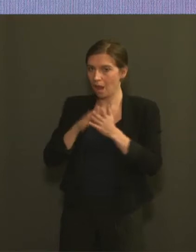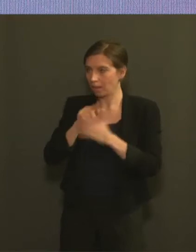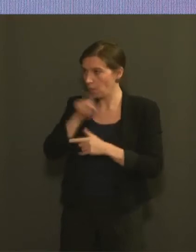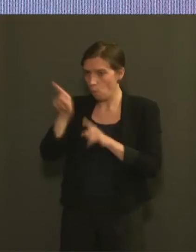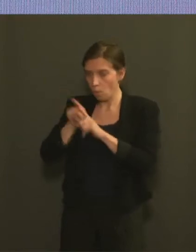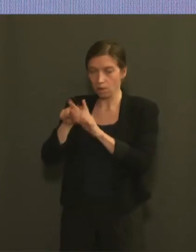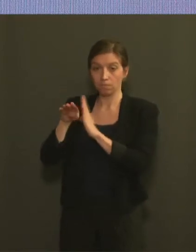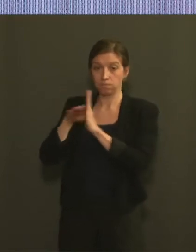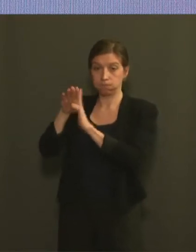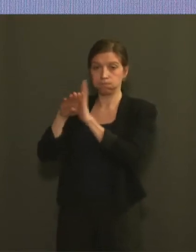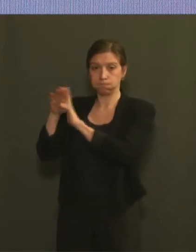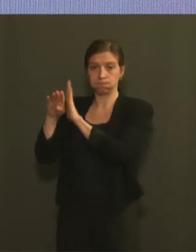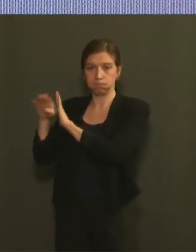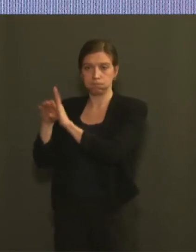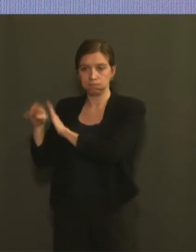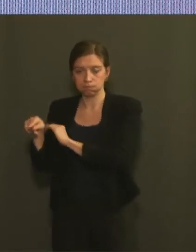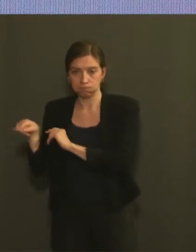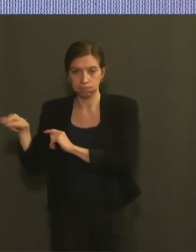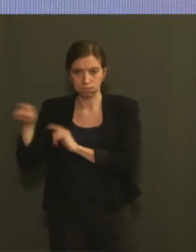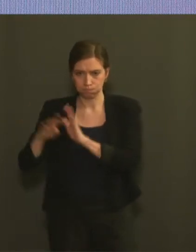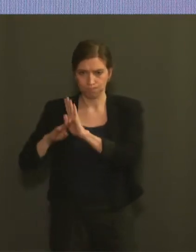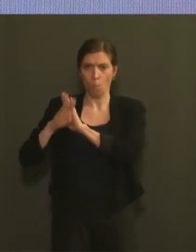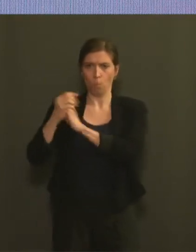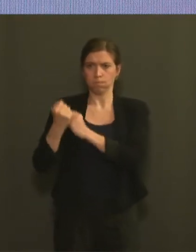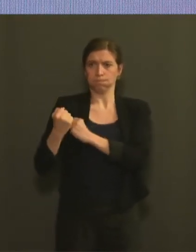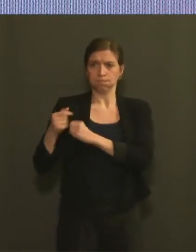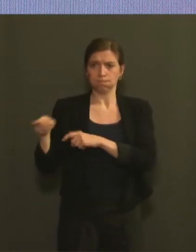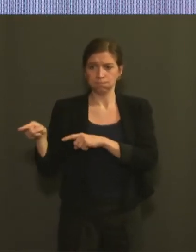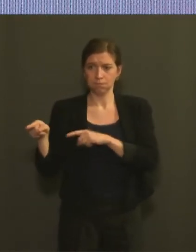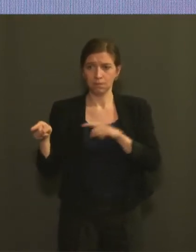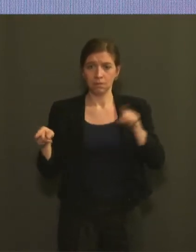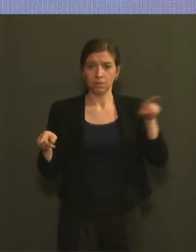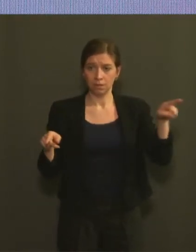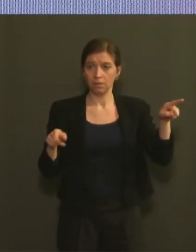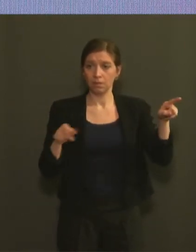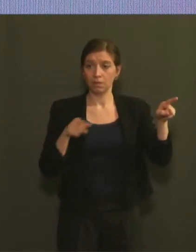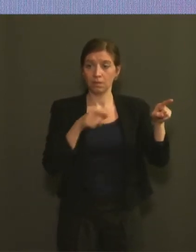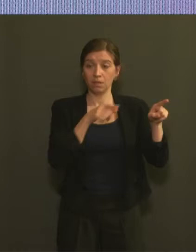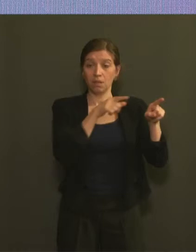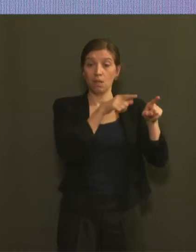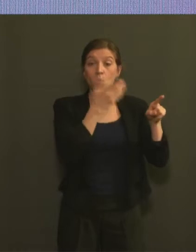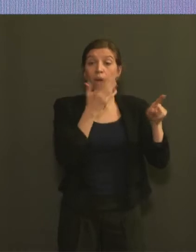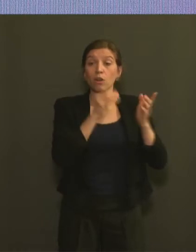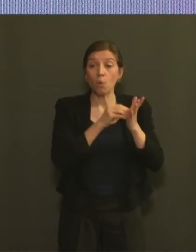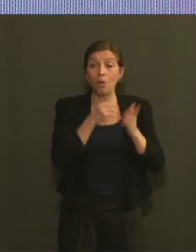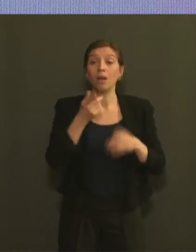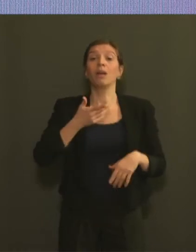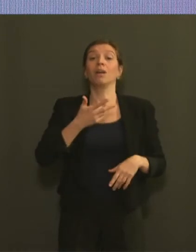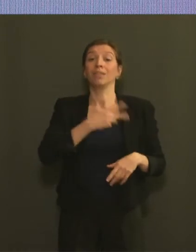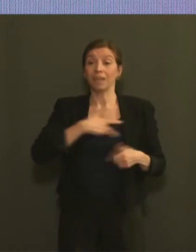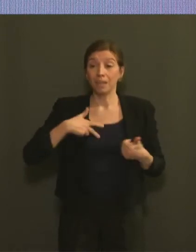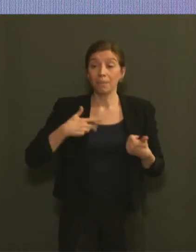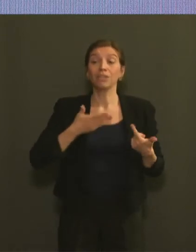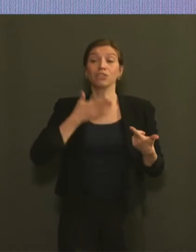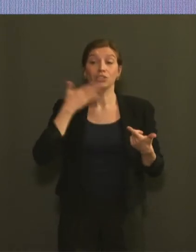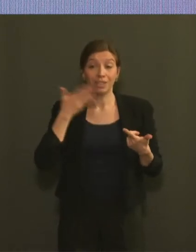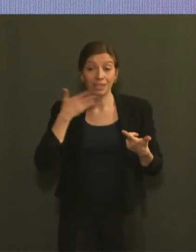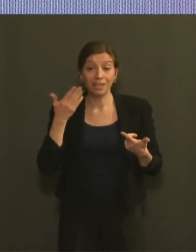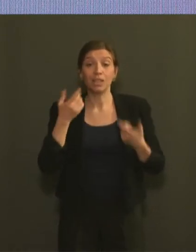mitzna la dynamique et qui soit wacken hedland